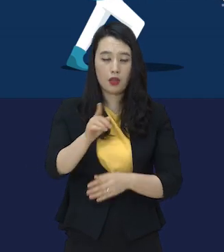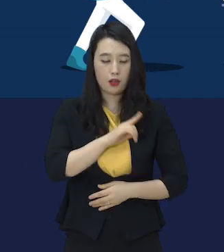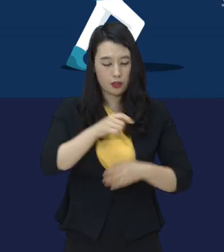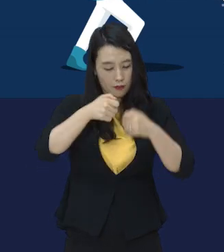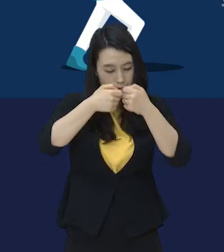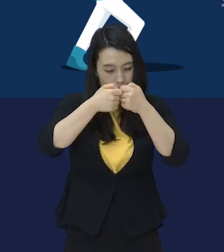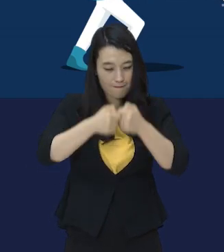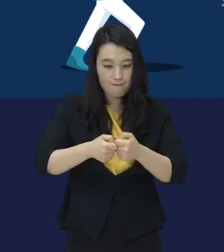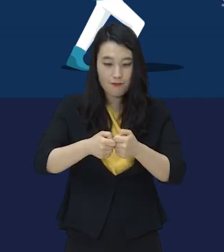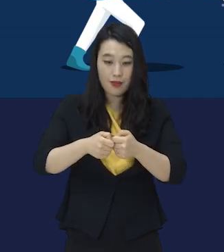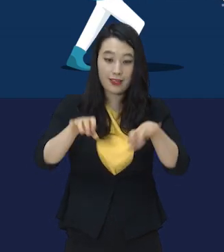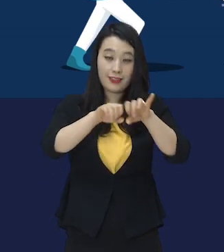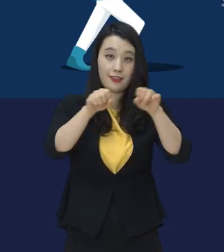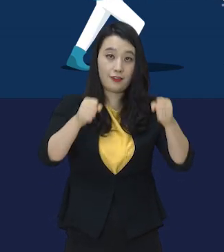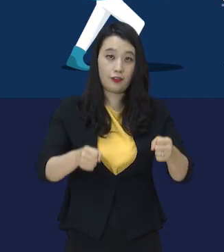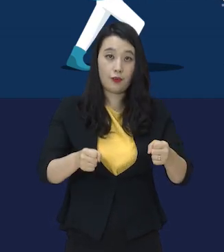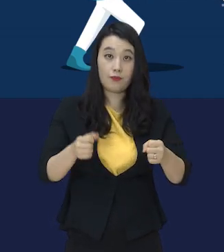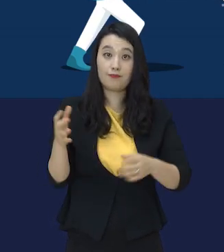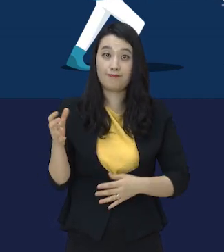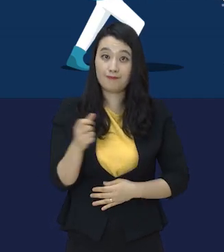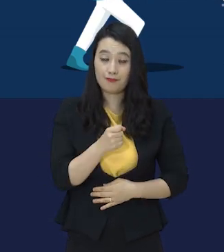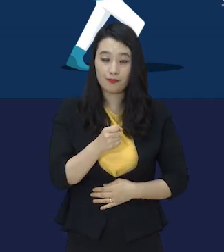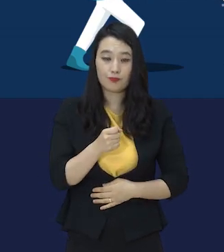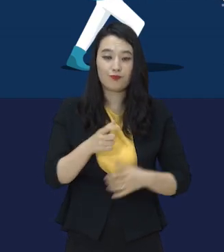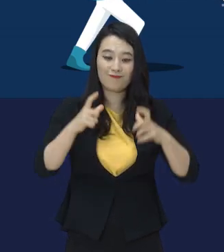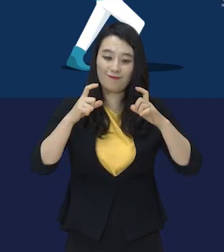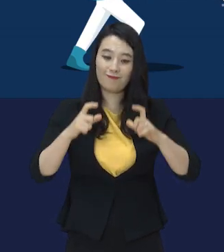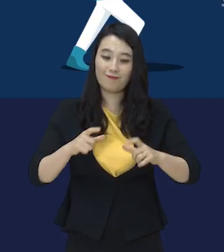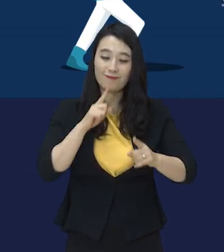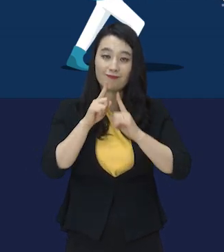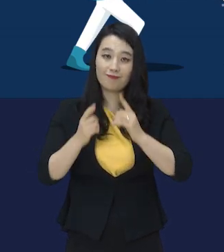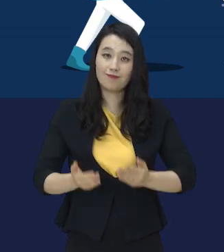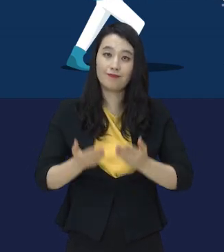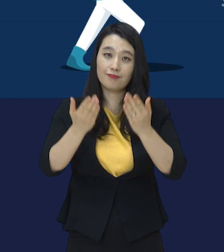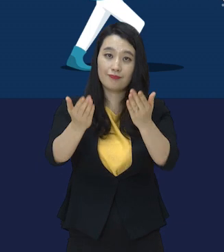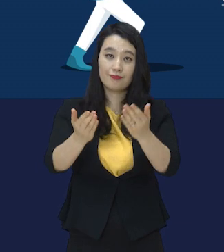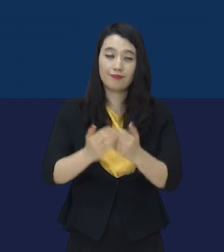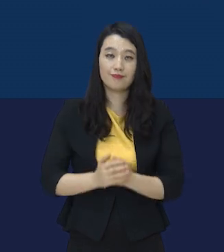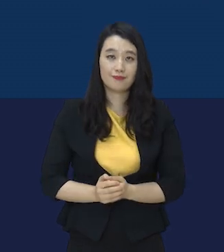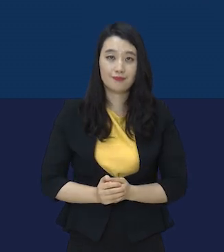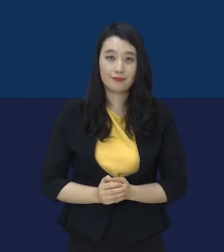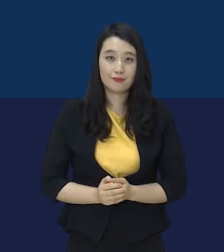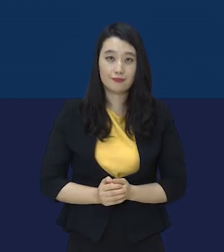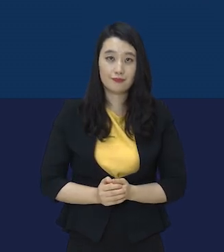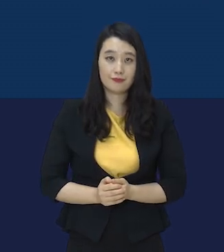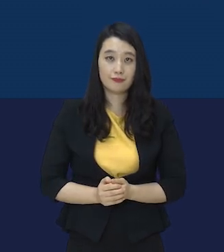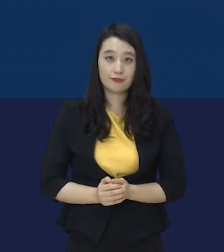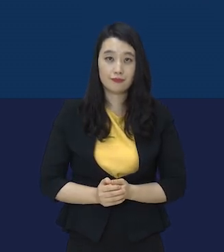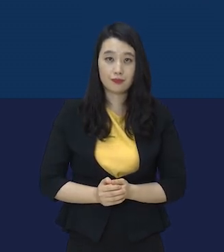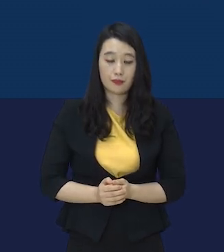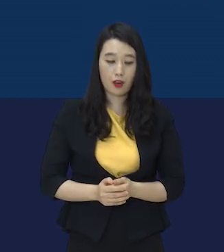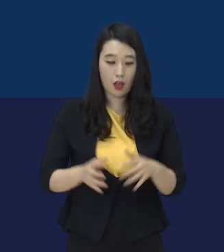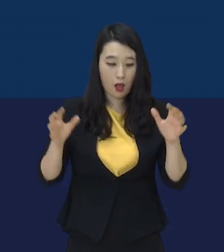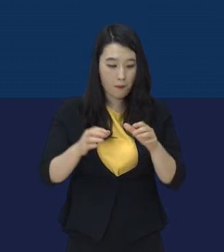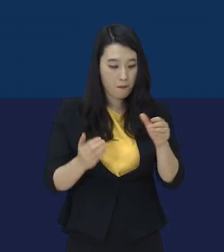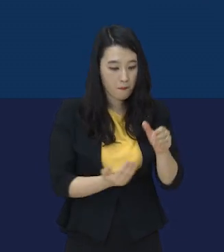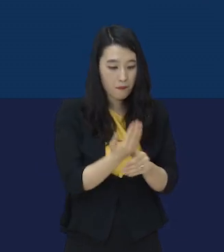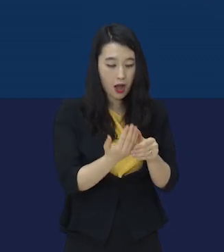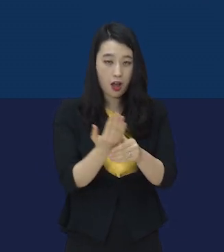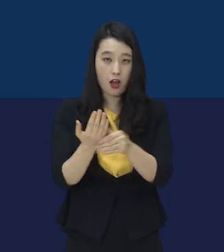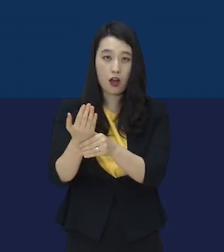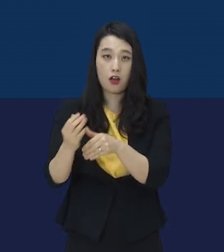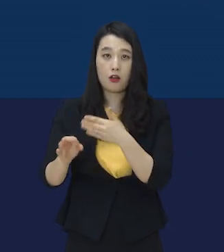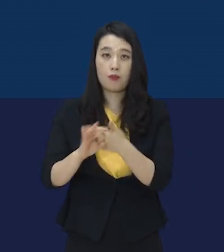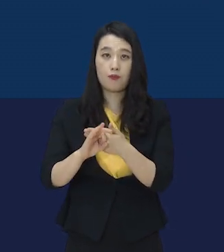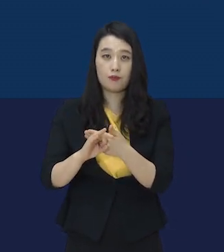촘촘한 방역 체계를 유지하고 있는 지자체라는 말씀을 참고로 올립니다. 집단 감염의 경우